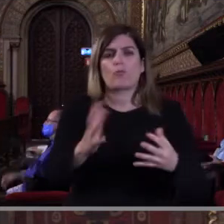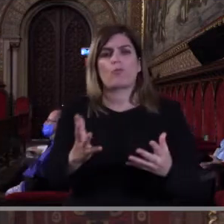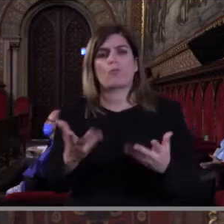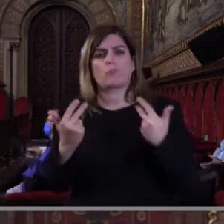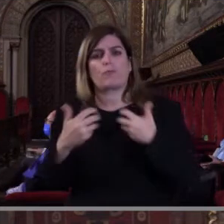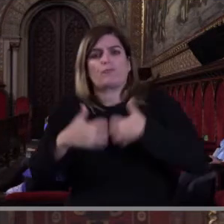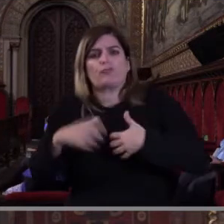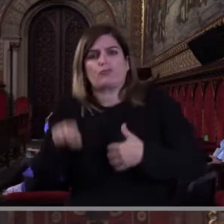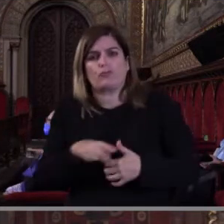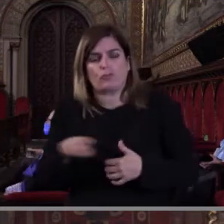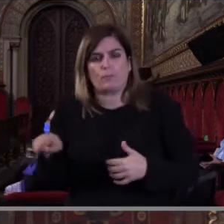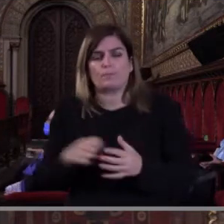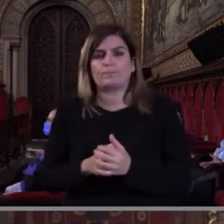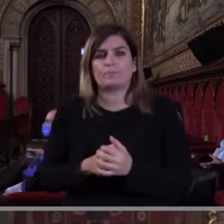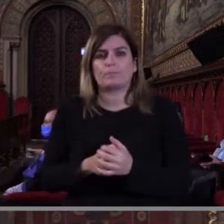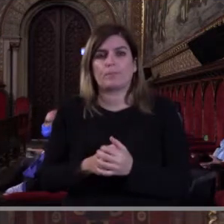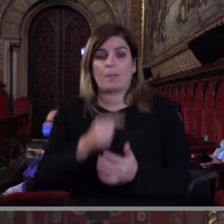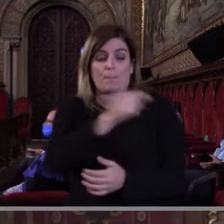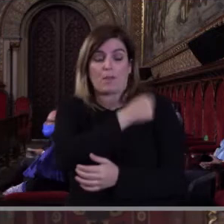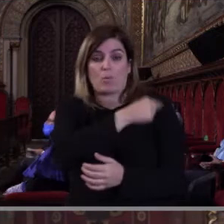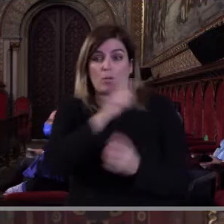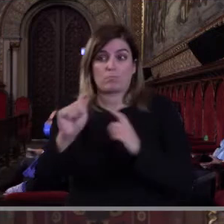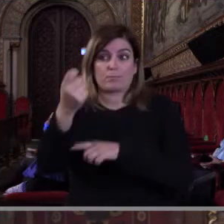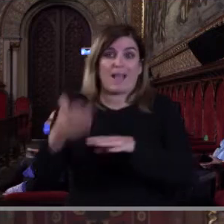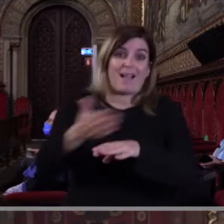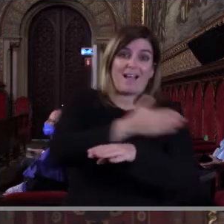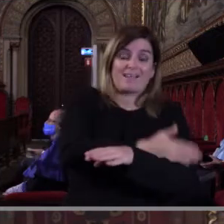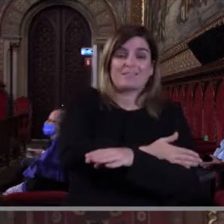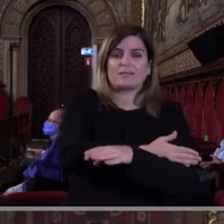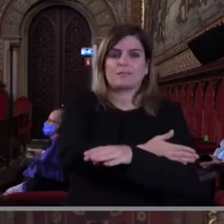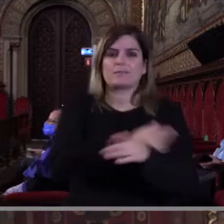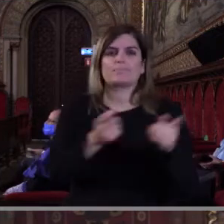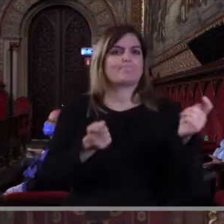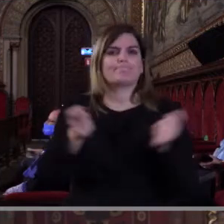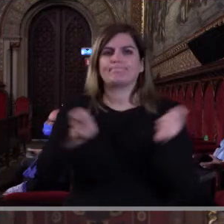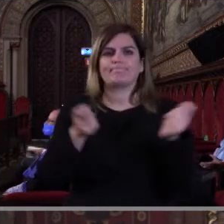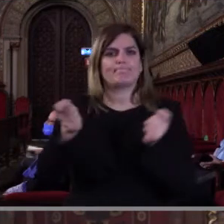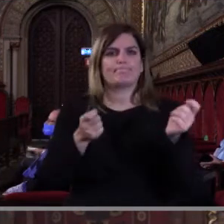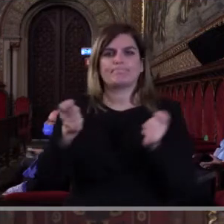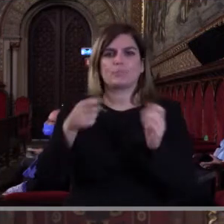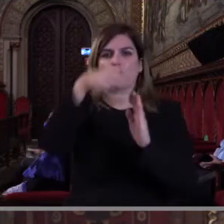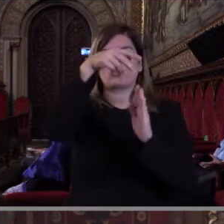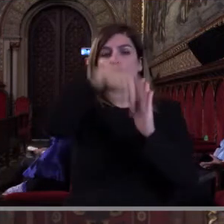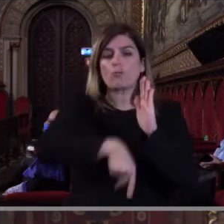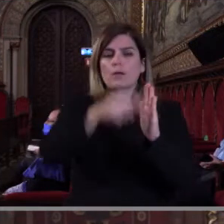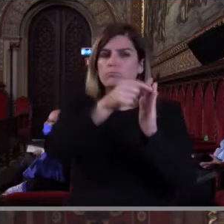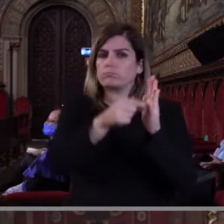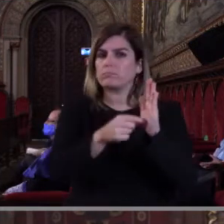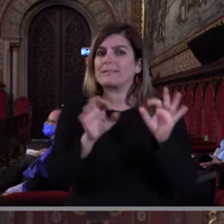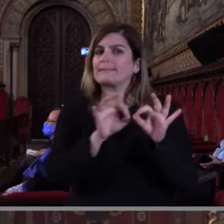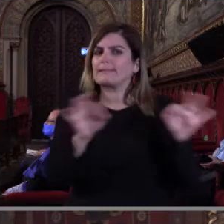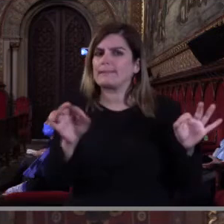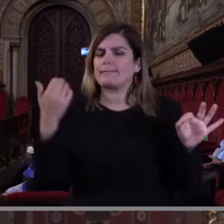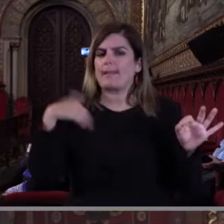efectivitat. Fins que no tinguem aquestes vacunes, les mesures de prevenció i control que hem d'emprar tots són senzilles i provenen de